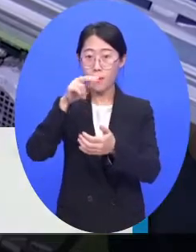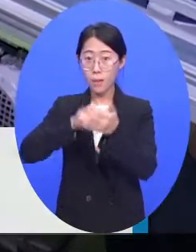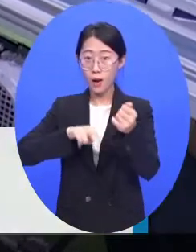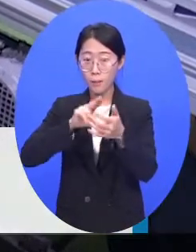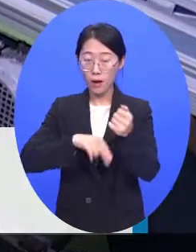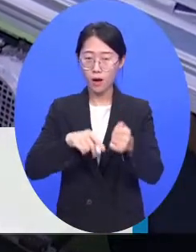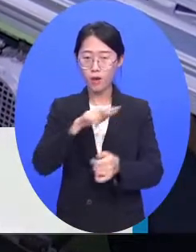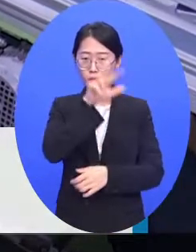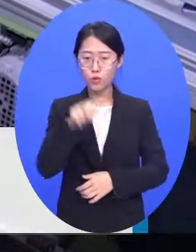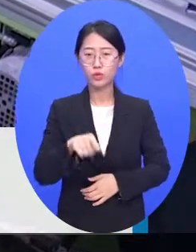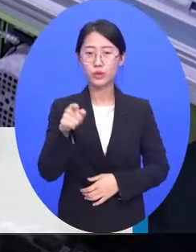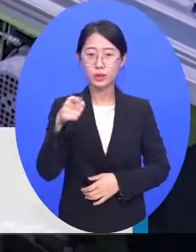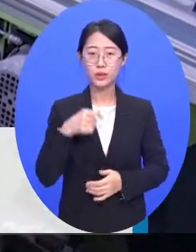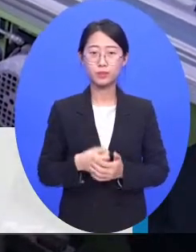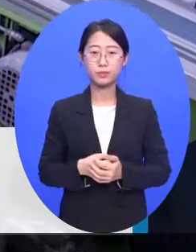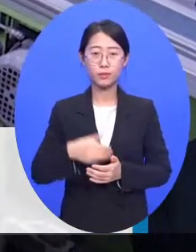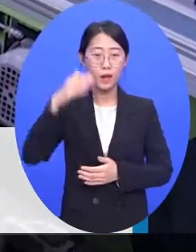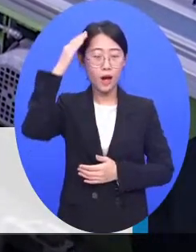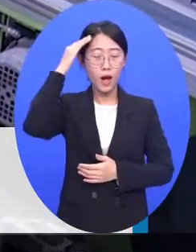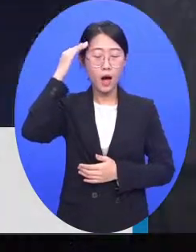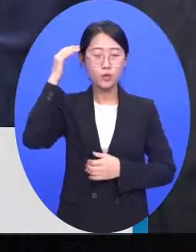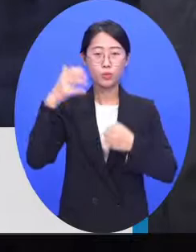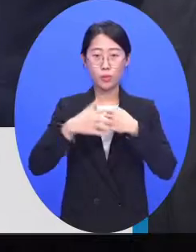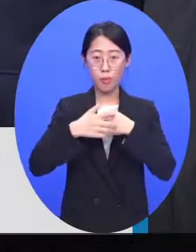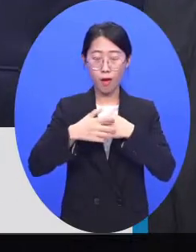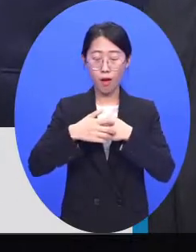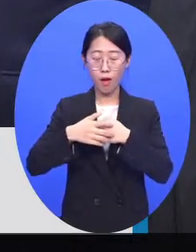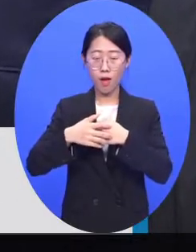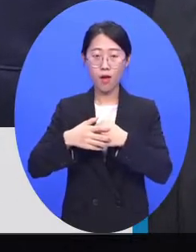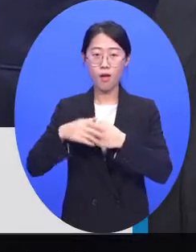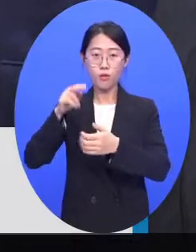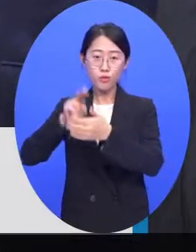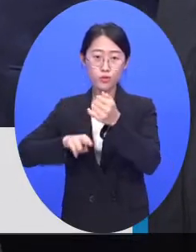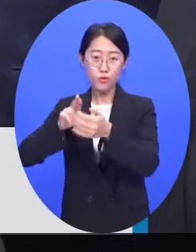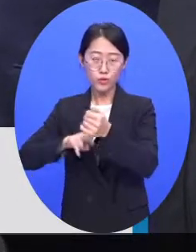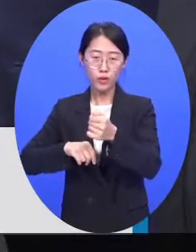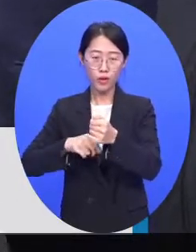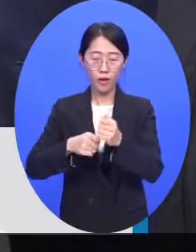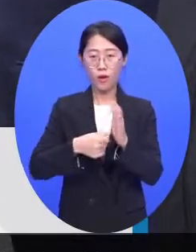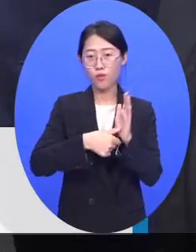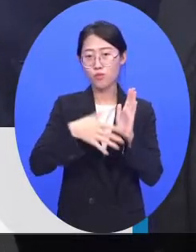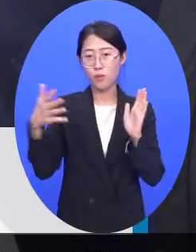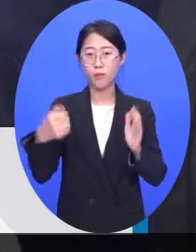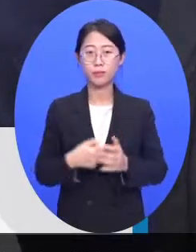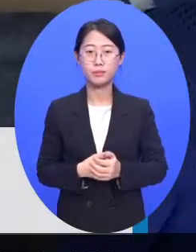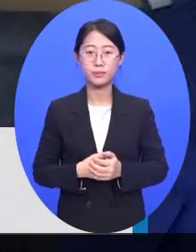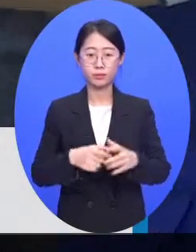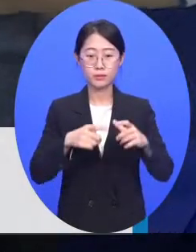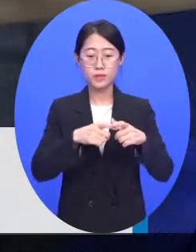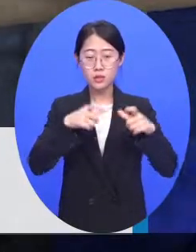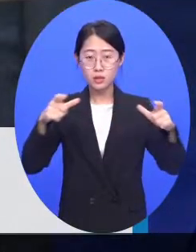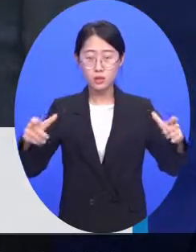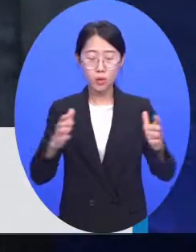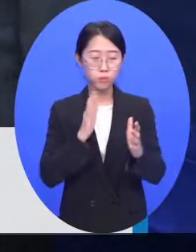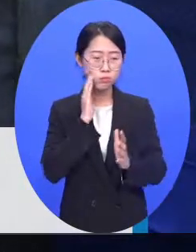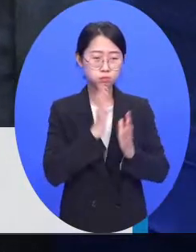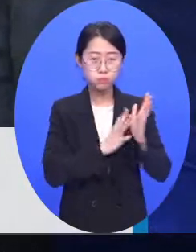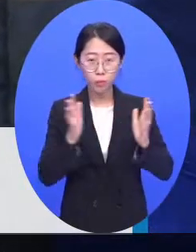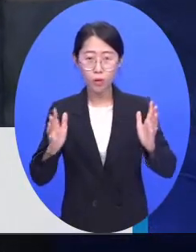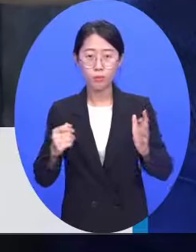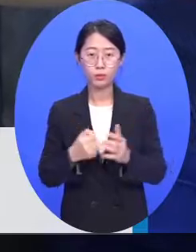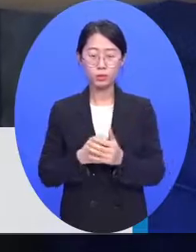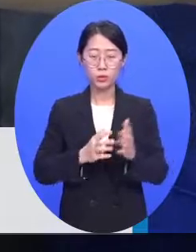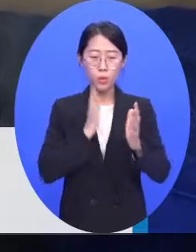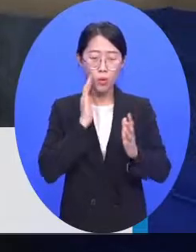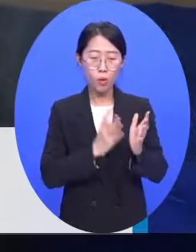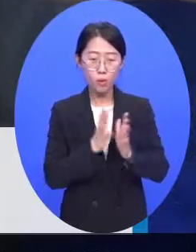32%, 전국 1위를 차지하는 등 한국배 최고의 수출단지로 명성을 떨치고 있는데요. 천안시는 지역 농산물의